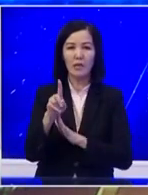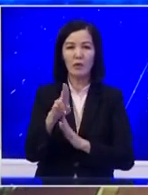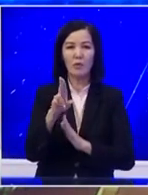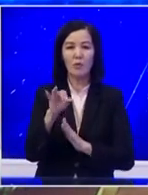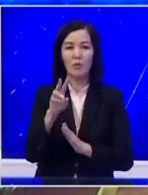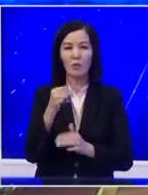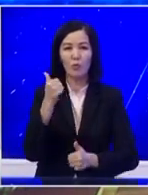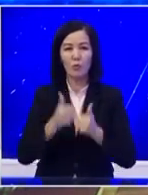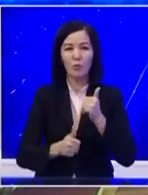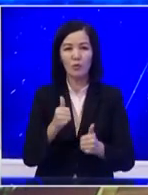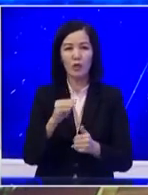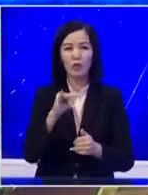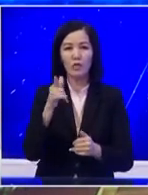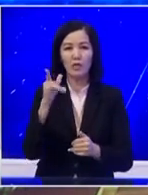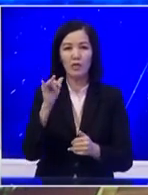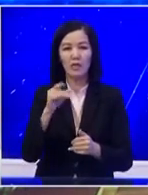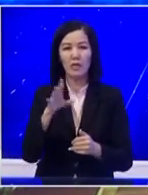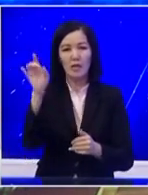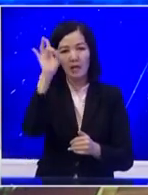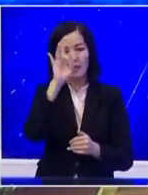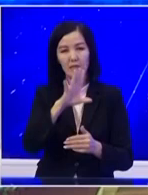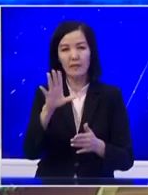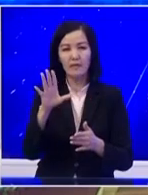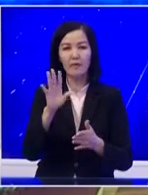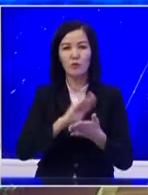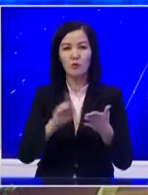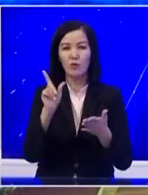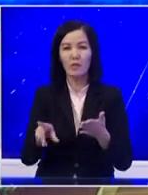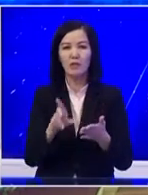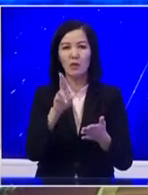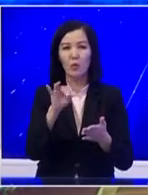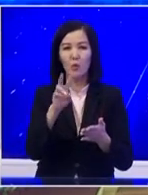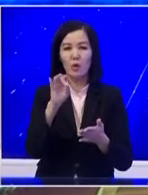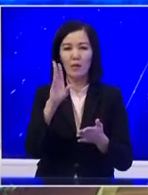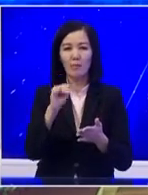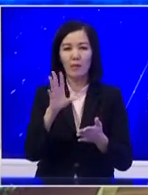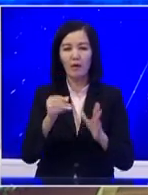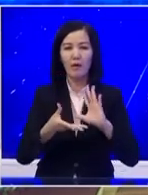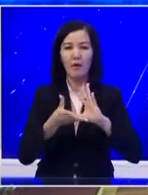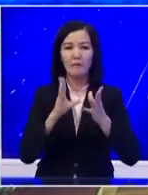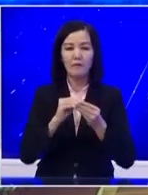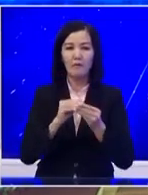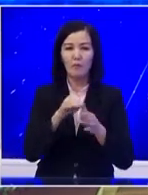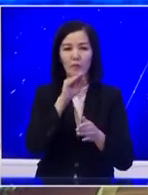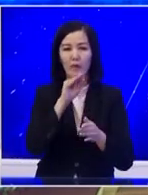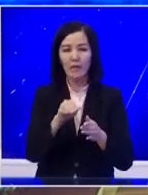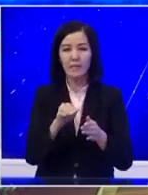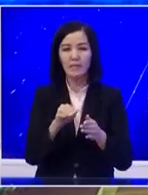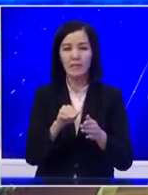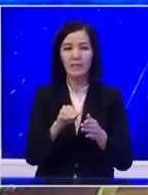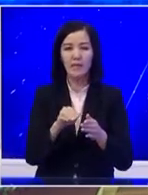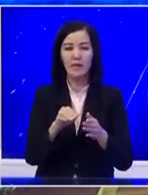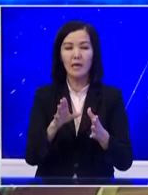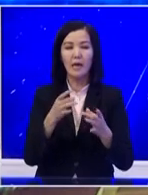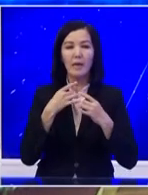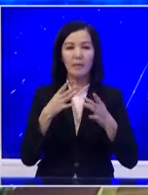«Жигер» имени известного казахстанского журналиста Бейсена Куранбека. И вот в рамках профессионального праздника работников СМИ объявлены победители.